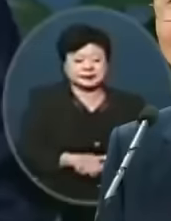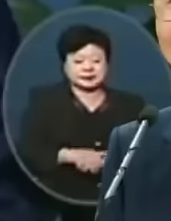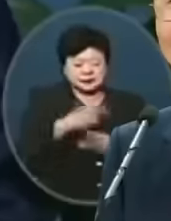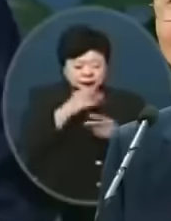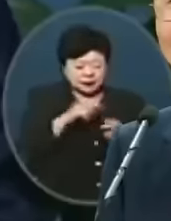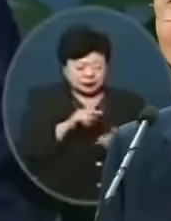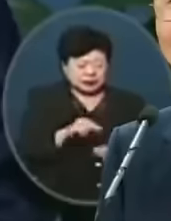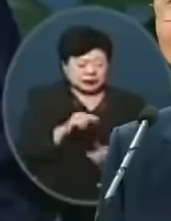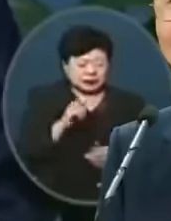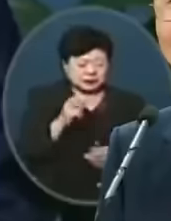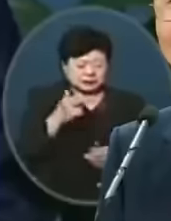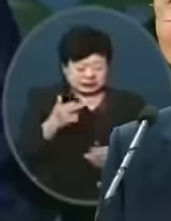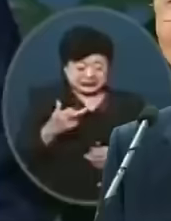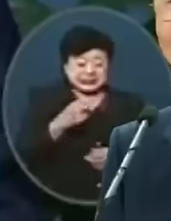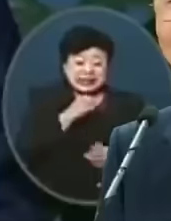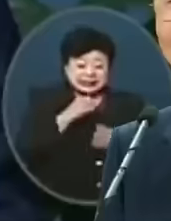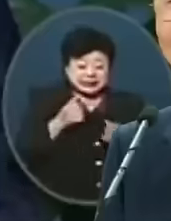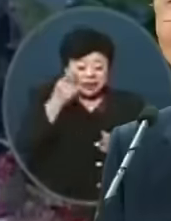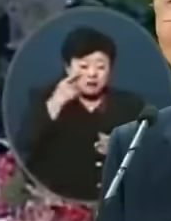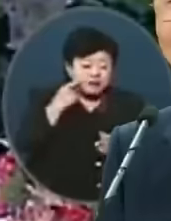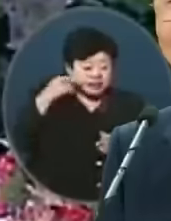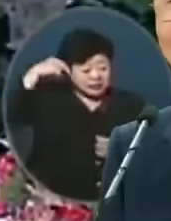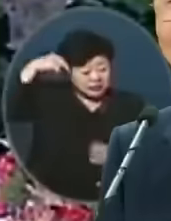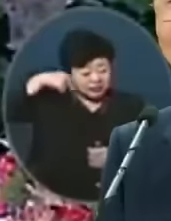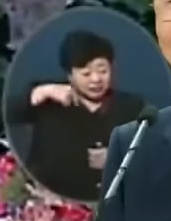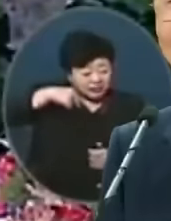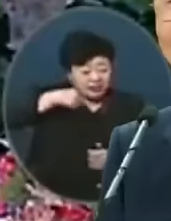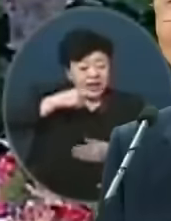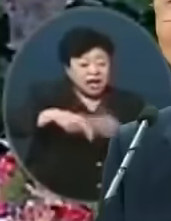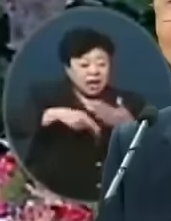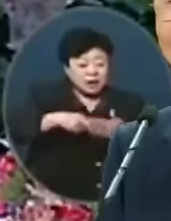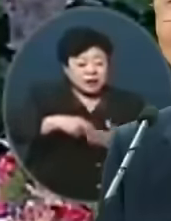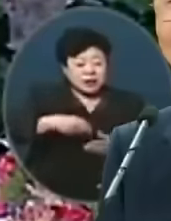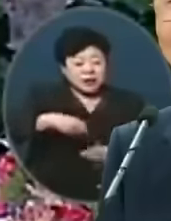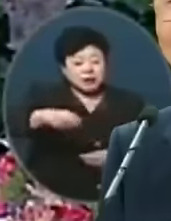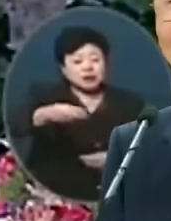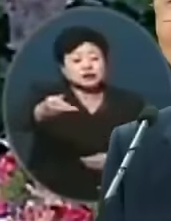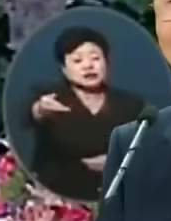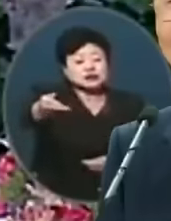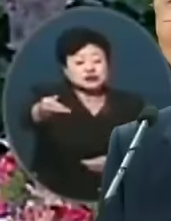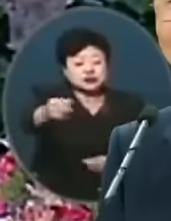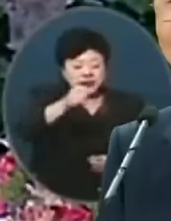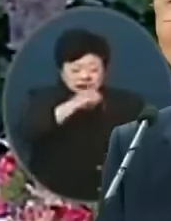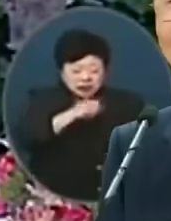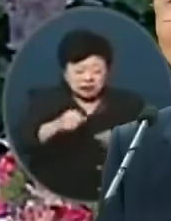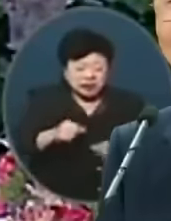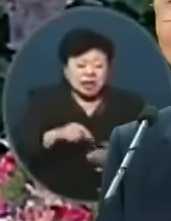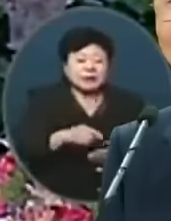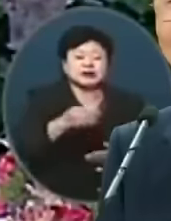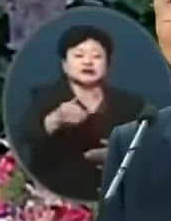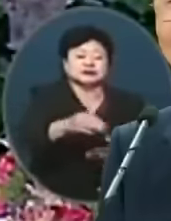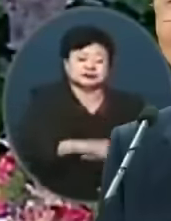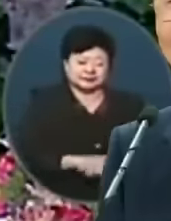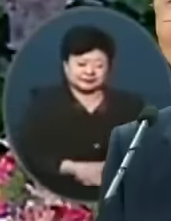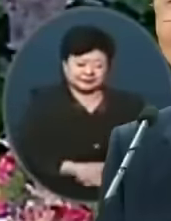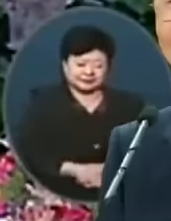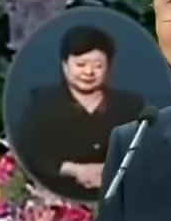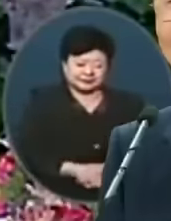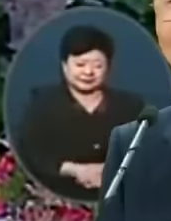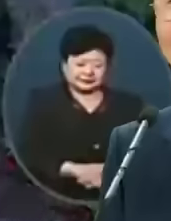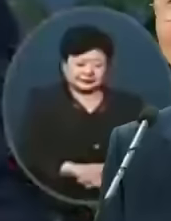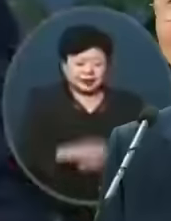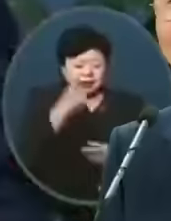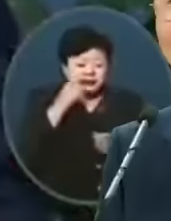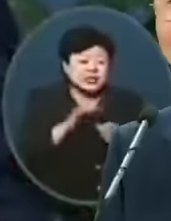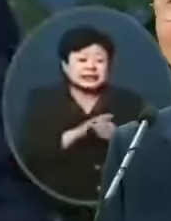잠언서 19장 17절에 가난한 자를 불쌍히 여기는 것은 야훼께 꾸어드리는 것이니 그의 선행을 그에게 갚아주려.